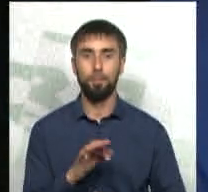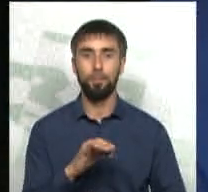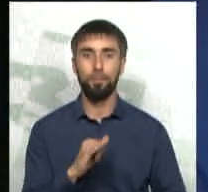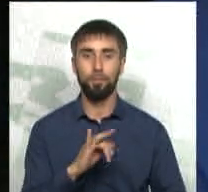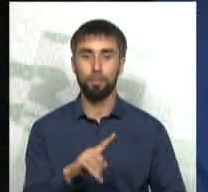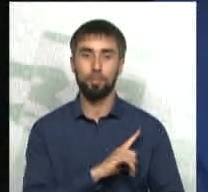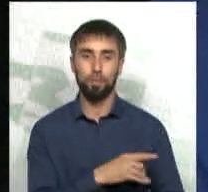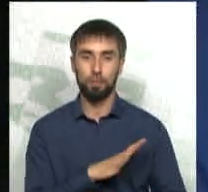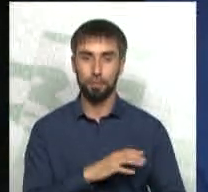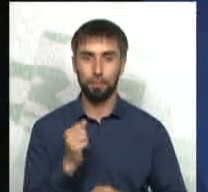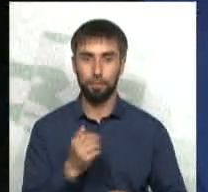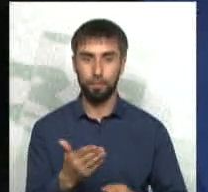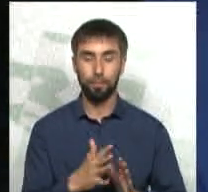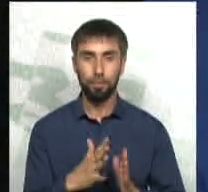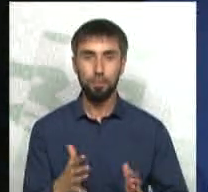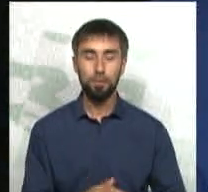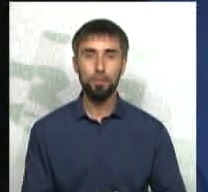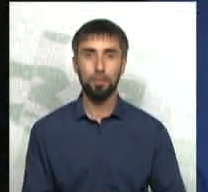у него огромная,